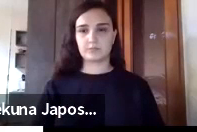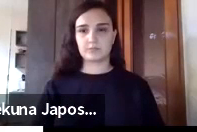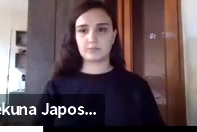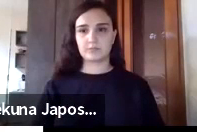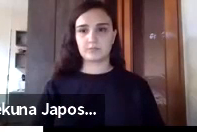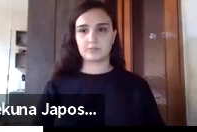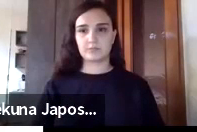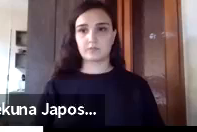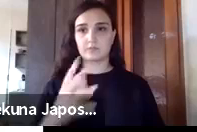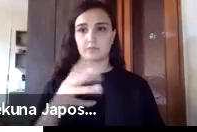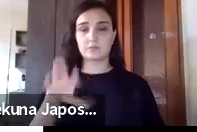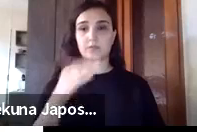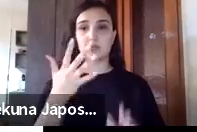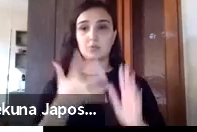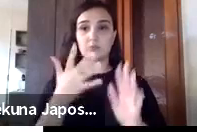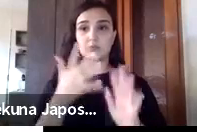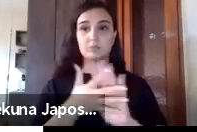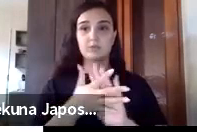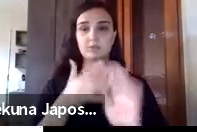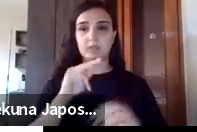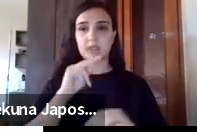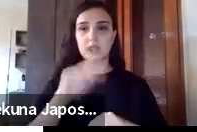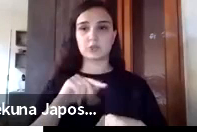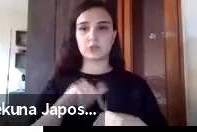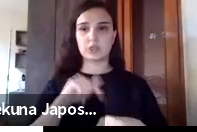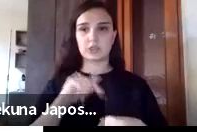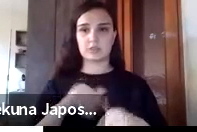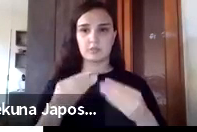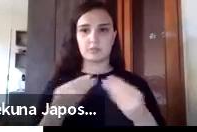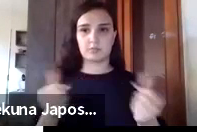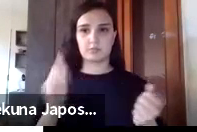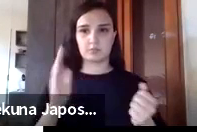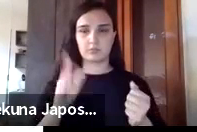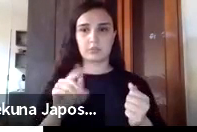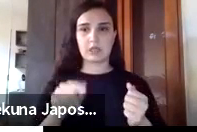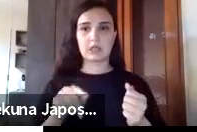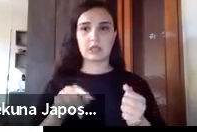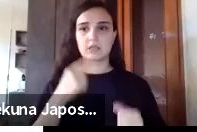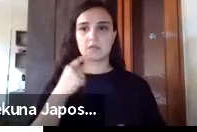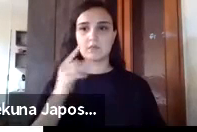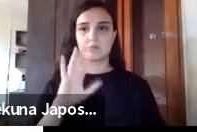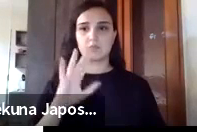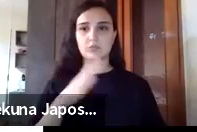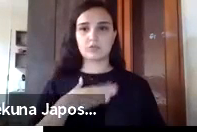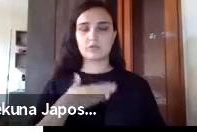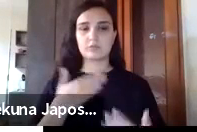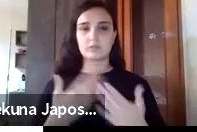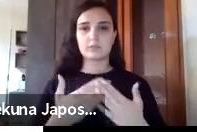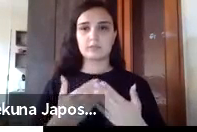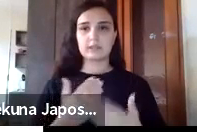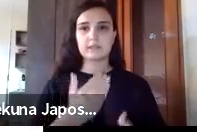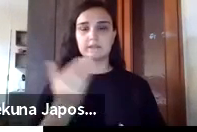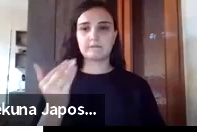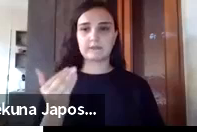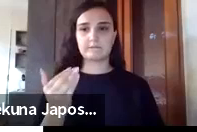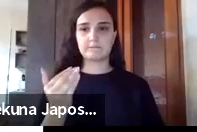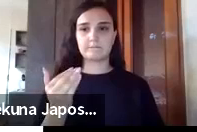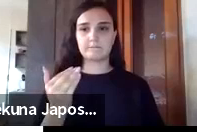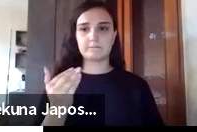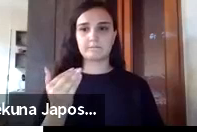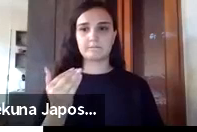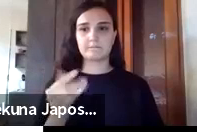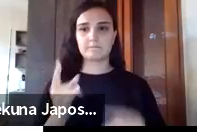გავიაზრებთ, დანაშაული შეგრძნებაც გაქრება. აქ არ ვსაუბრობ ხო ჩვენ იმაზე, რომ თქვენ ასე